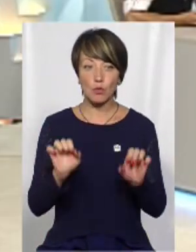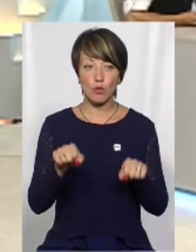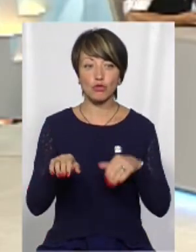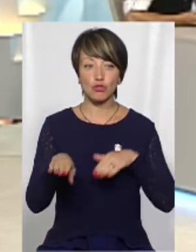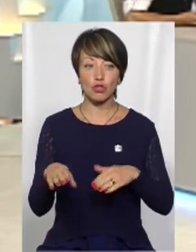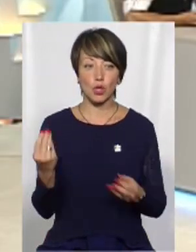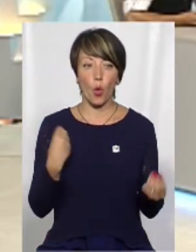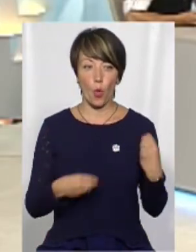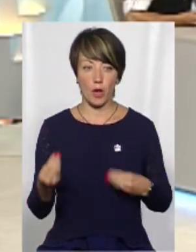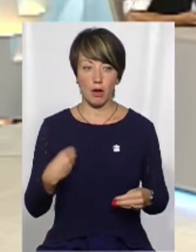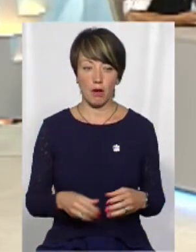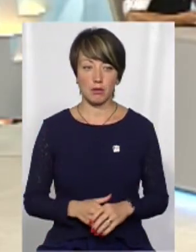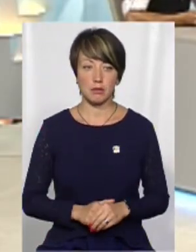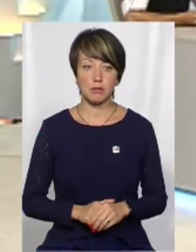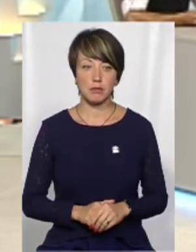може шити одяг.